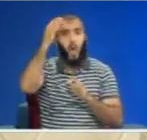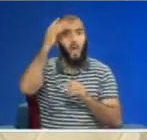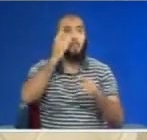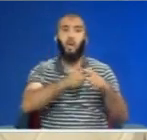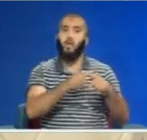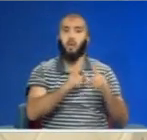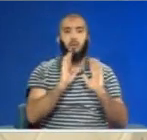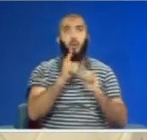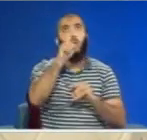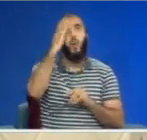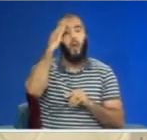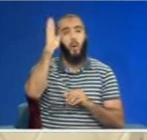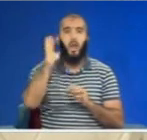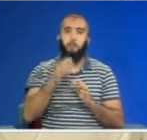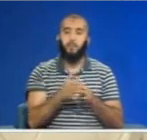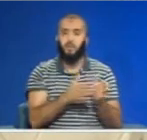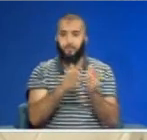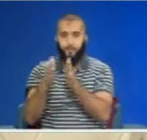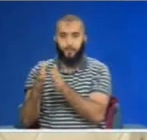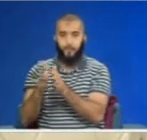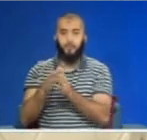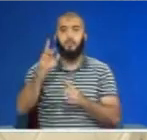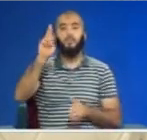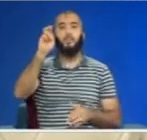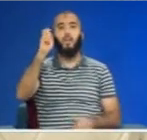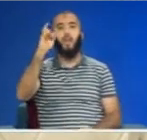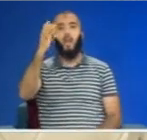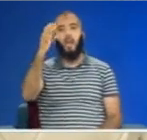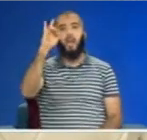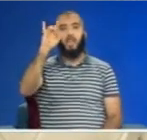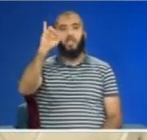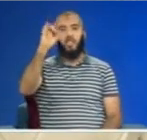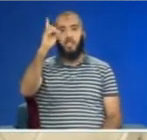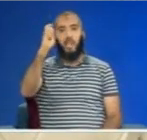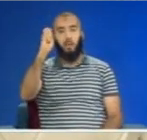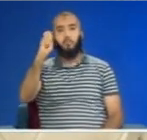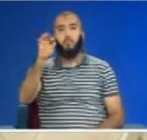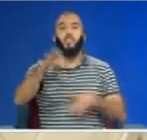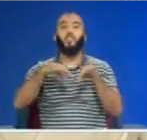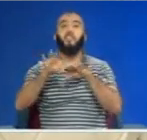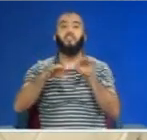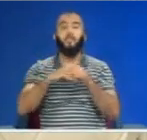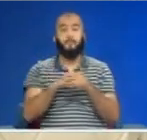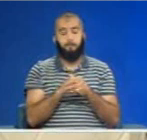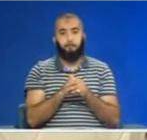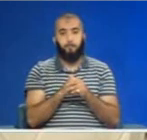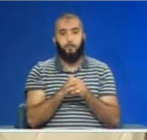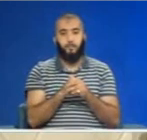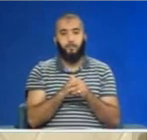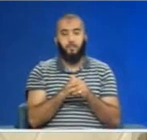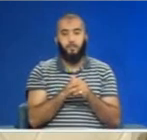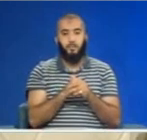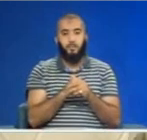نعم. بارك الله فيك. رشيدة من شلف. نعم. نعم. الأم التي تمنع بقية الأولاد